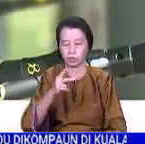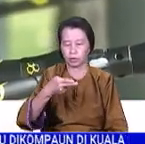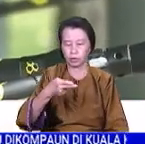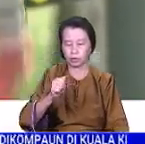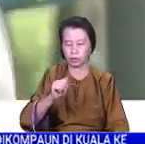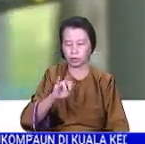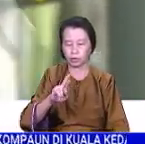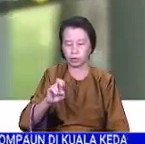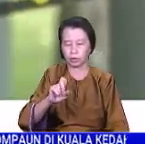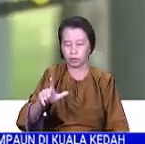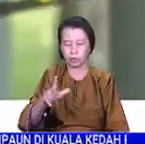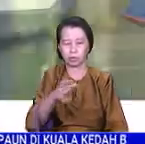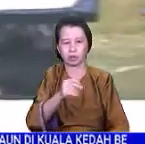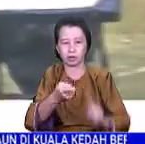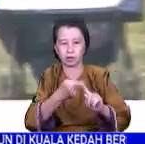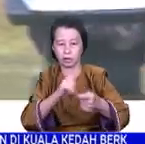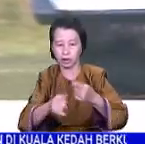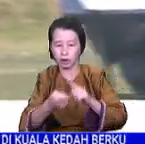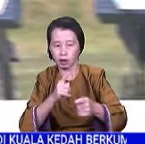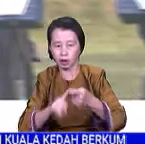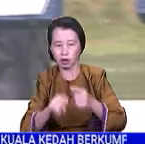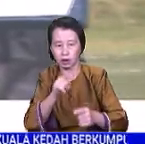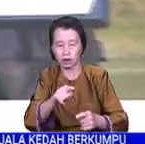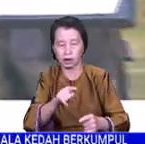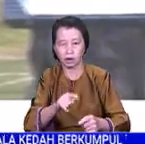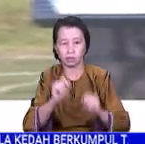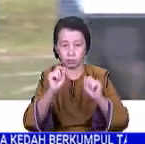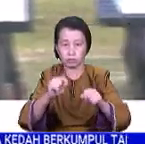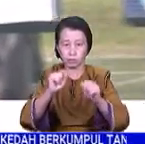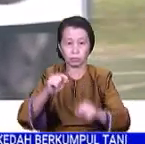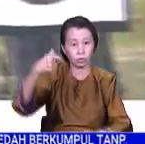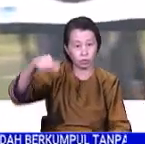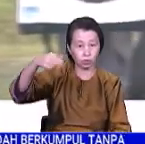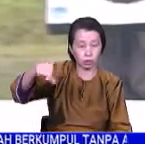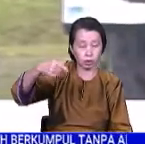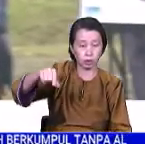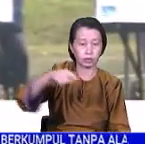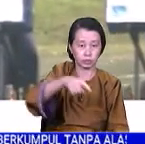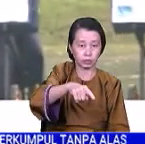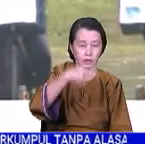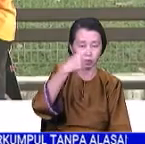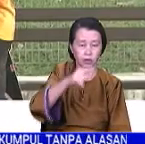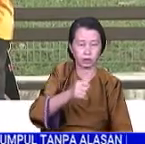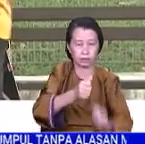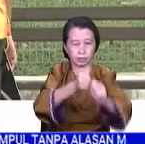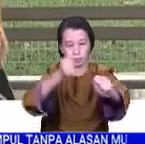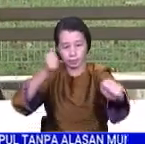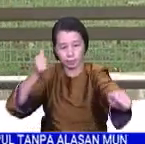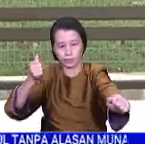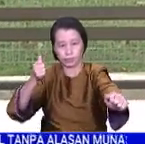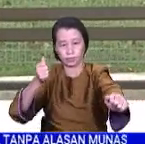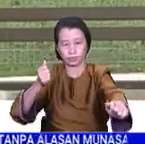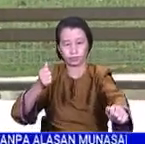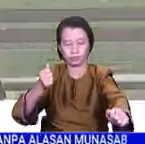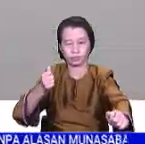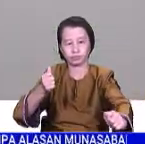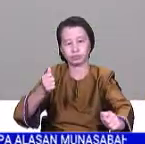dan rakan beliau yang melayakkan diri secara merit memanah kita.